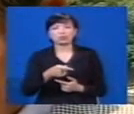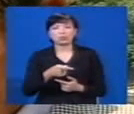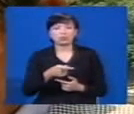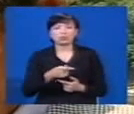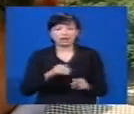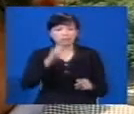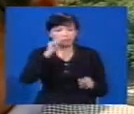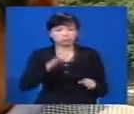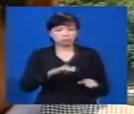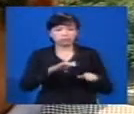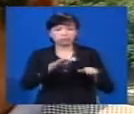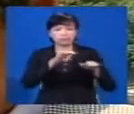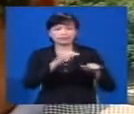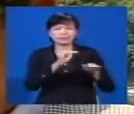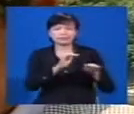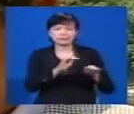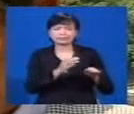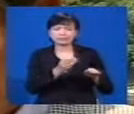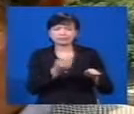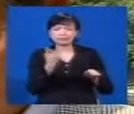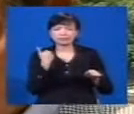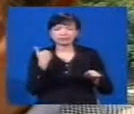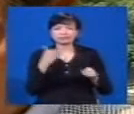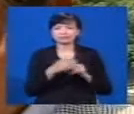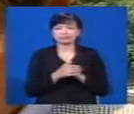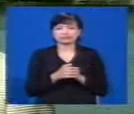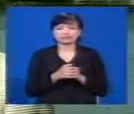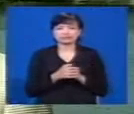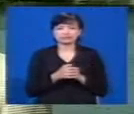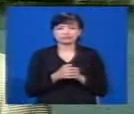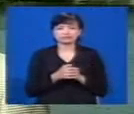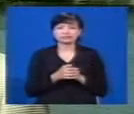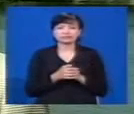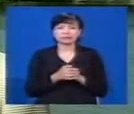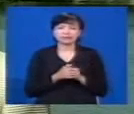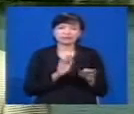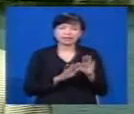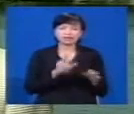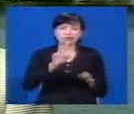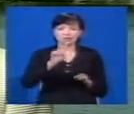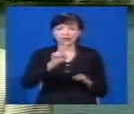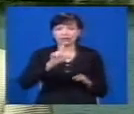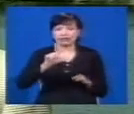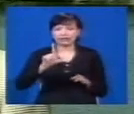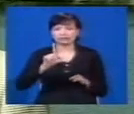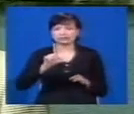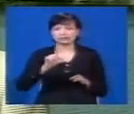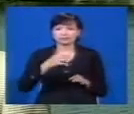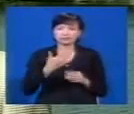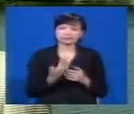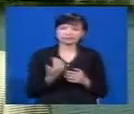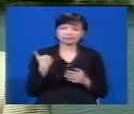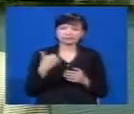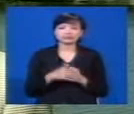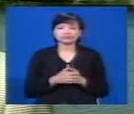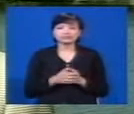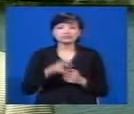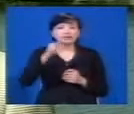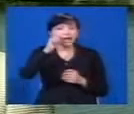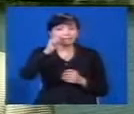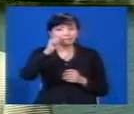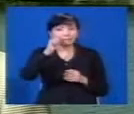ก็น้อยลงประมาณ 6-7 เท่านะครับเข้ามาเพียงแค่2ล้านในขณะที่เมื่อวันศุกร์เนี่ยเข้ามาตั้ง14ล้านนะครับน้ำ